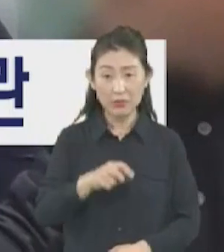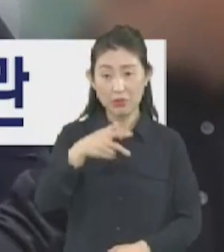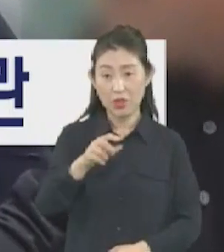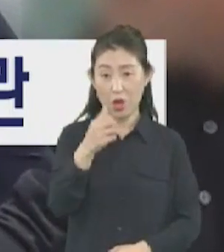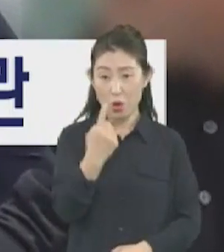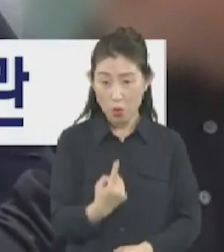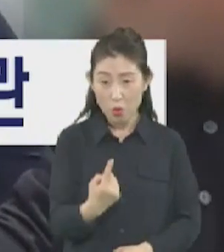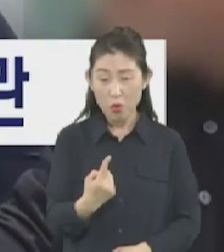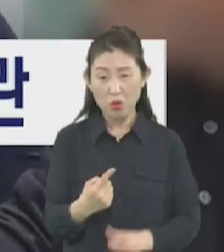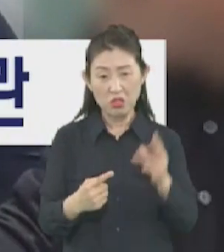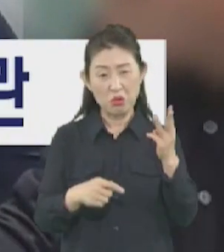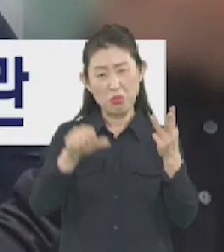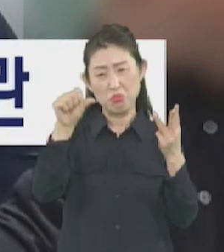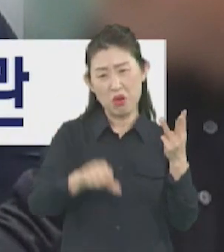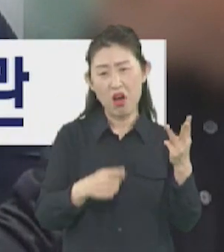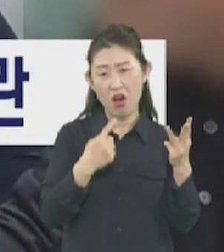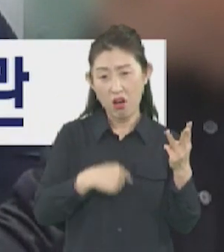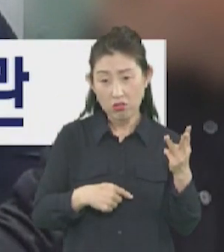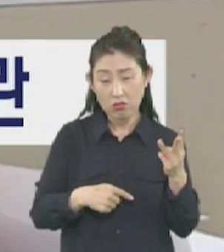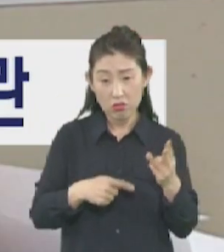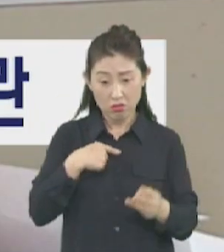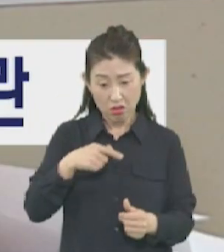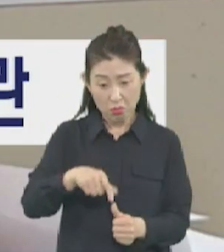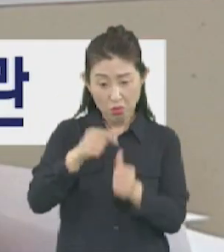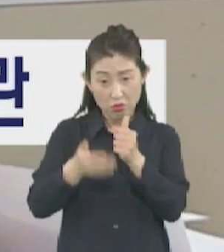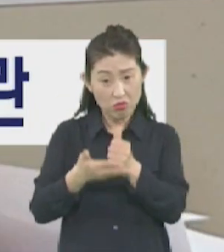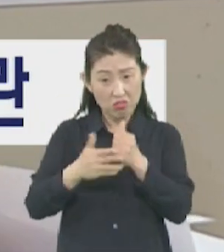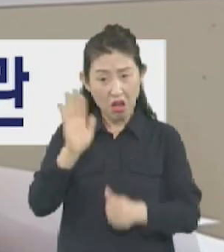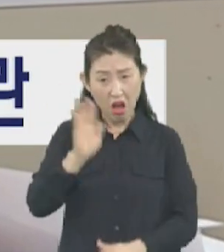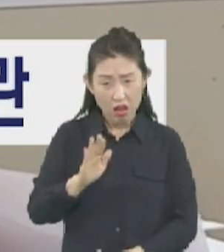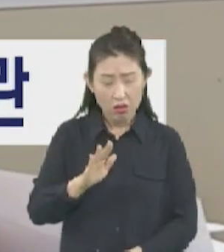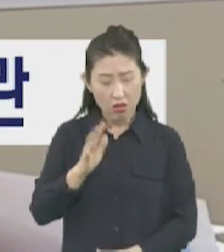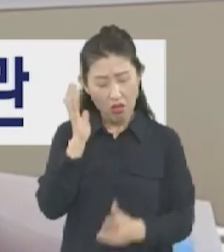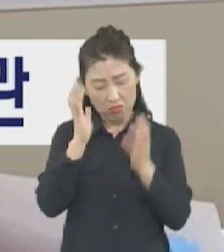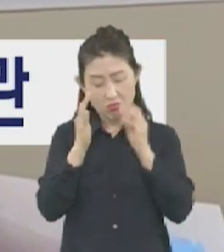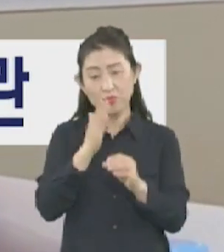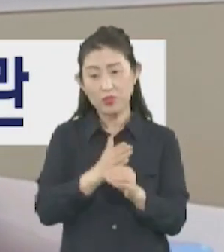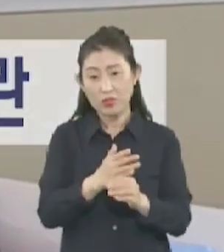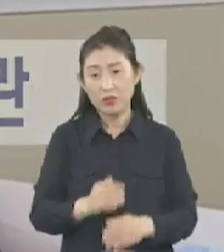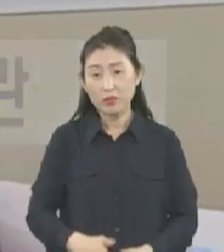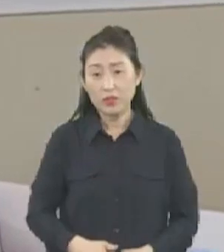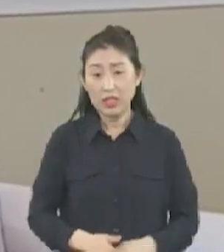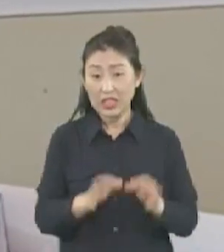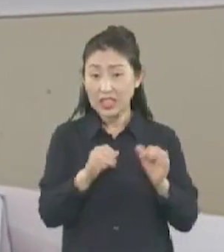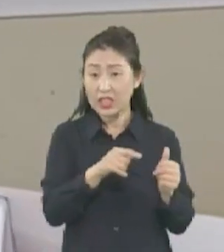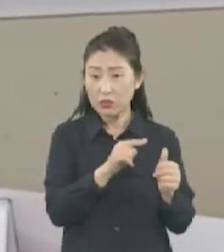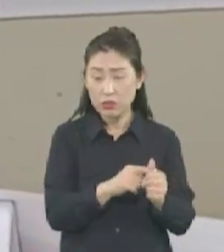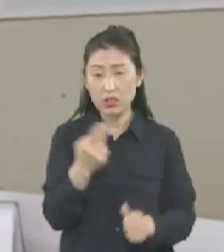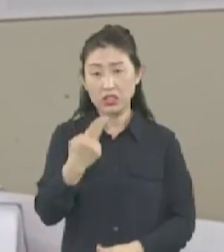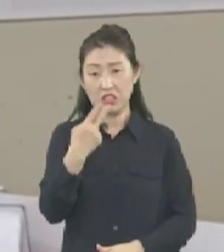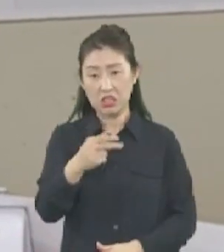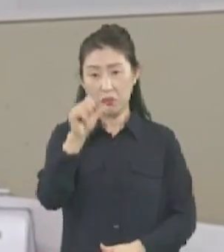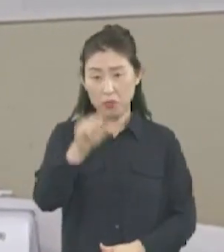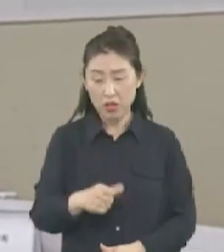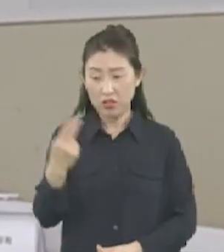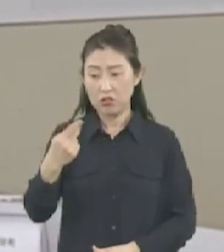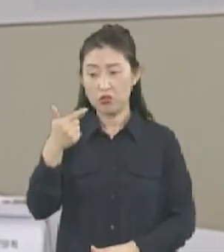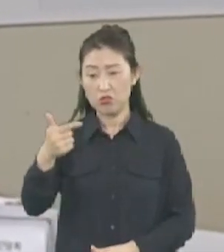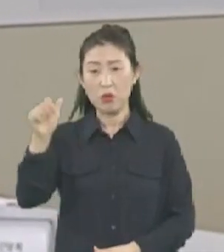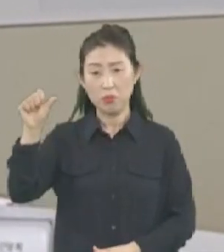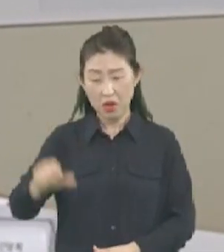예비후보도 세 번 낙선자의 공천 배제 규정으로 혼선을 겪고 있습니다. 김 예비후보는 2002년,